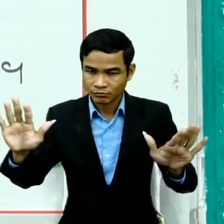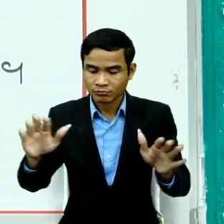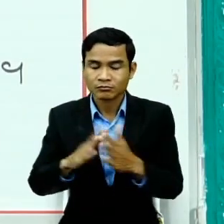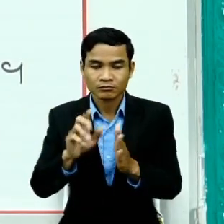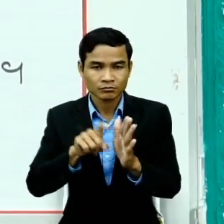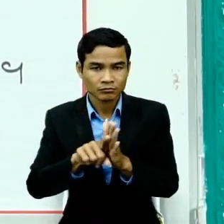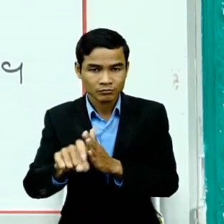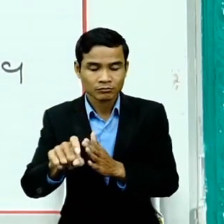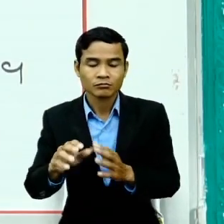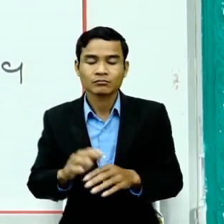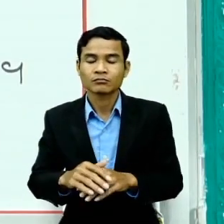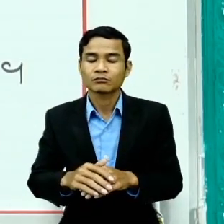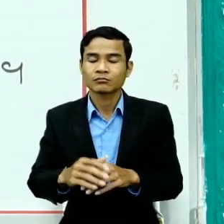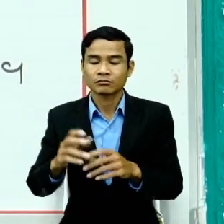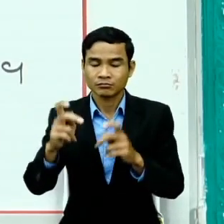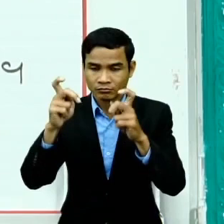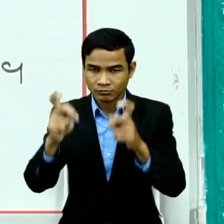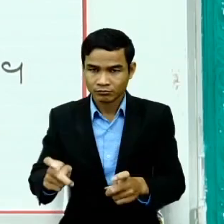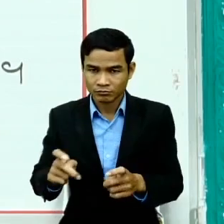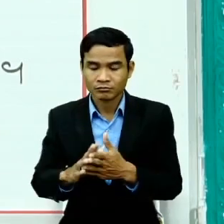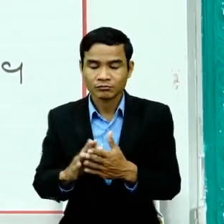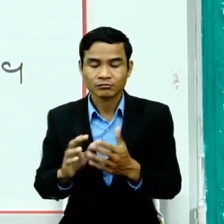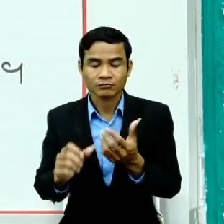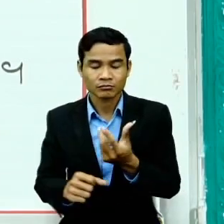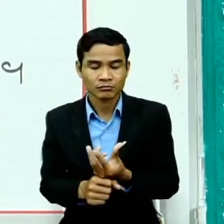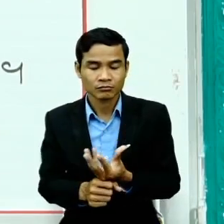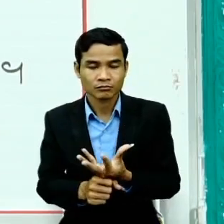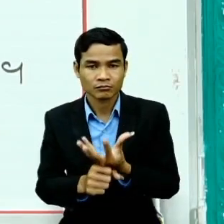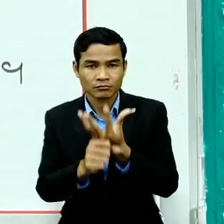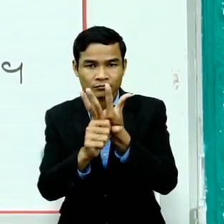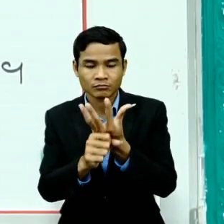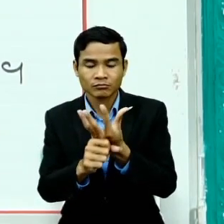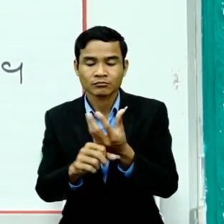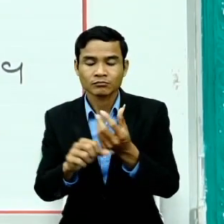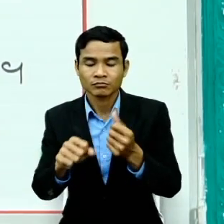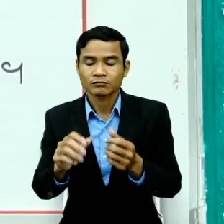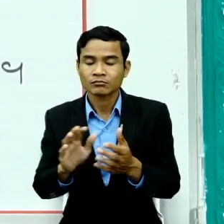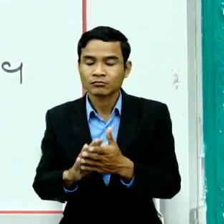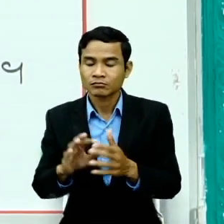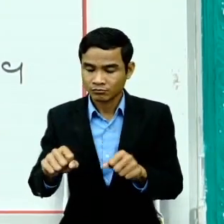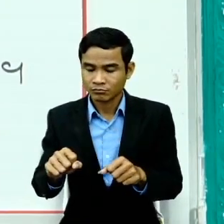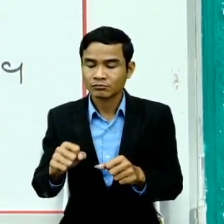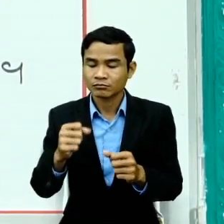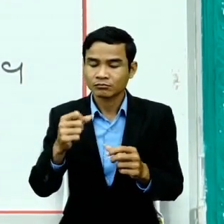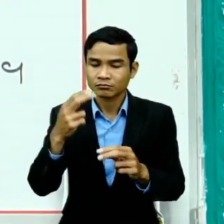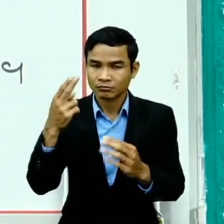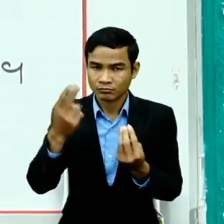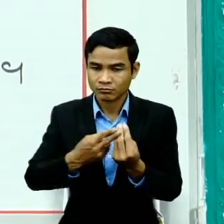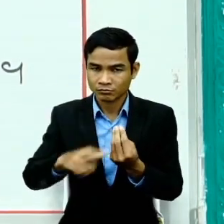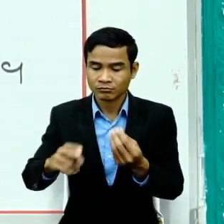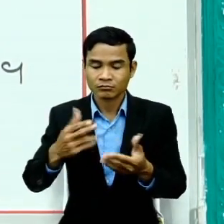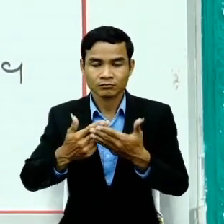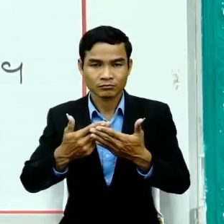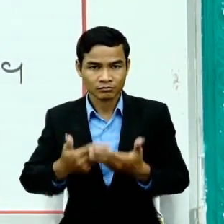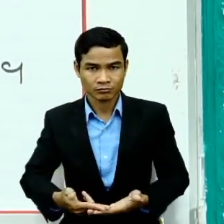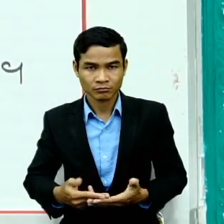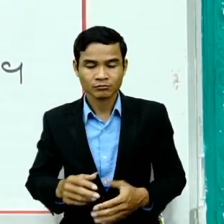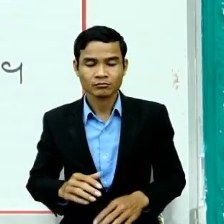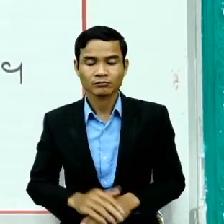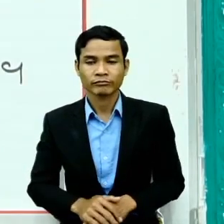quát ai lơ tầm có ba mặc cả đài miên tùng ngôn ngôn